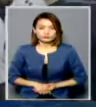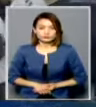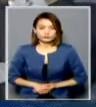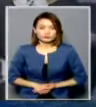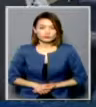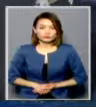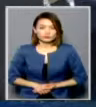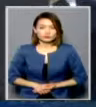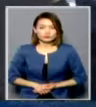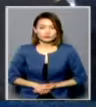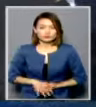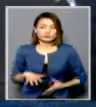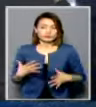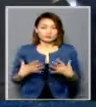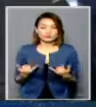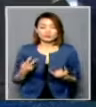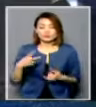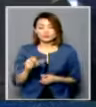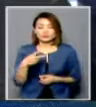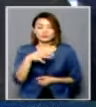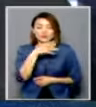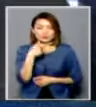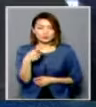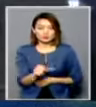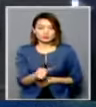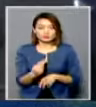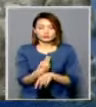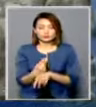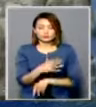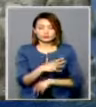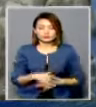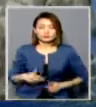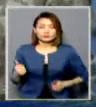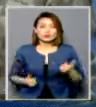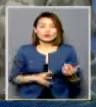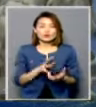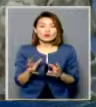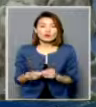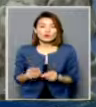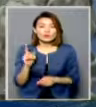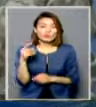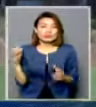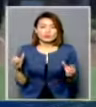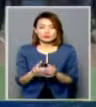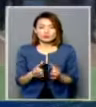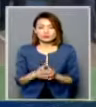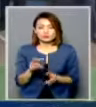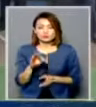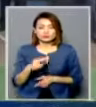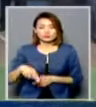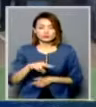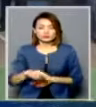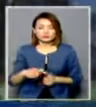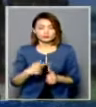заттарды үйрендік. Дайындықта бір 2 апта, 1 апта қалғанда бәрін үйреніп алдық. Сайыс қорытындысы бойынша үздік команда аталымы Махамбет